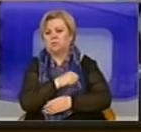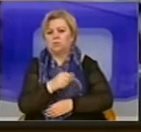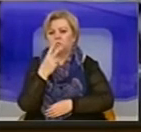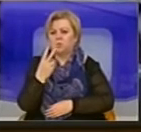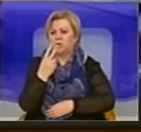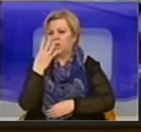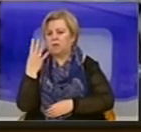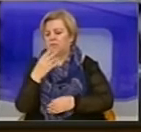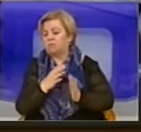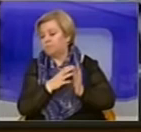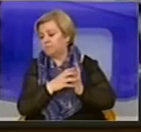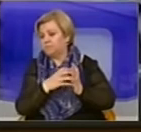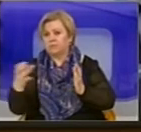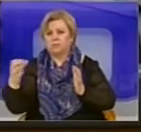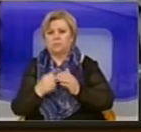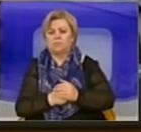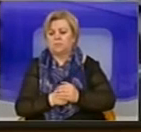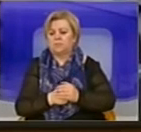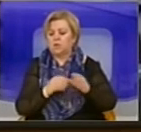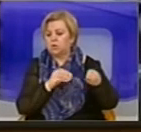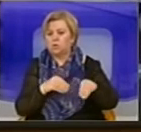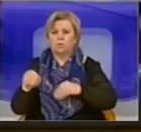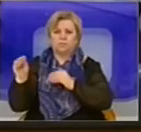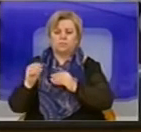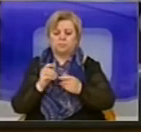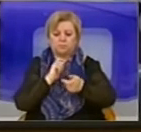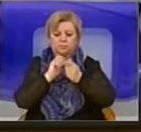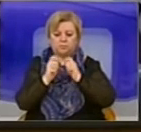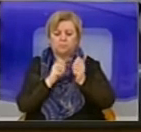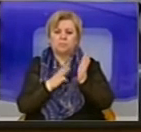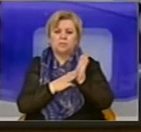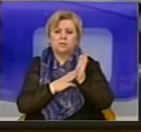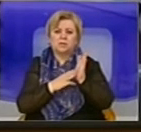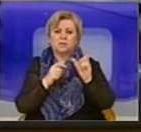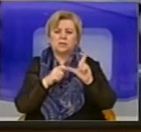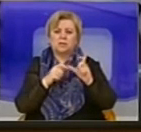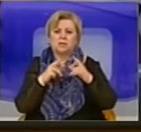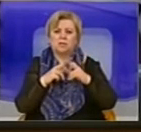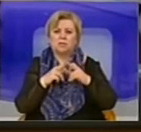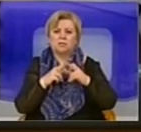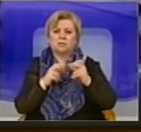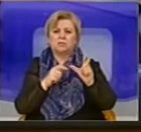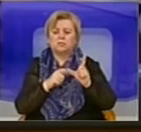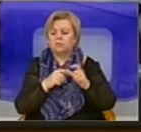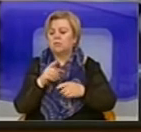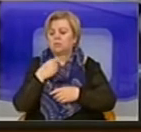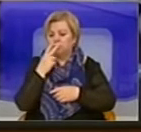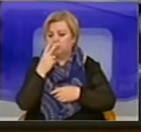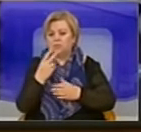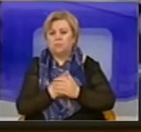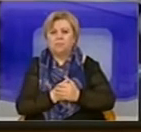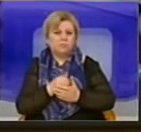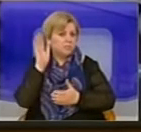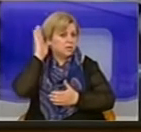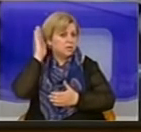vite. Prafërsisht do të shtyhet pas nënshkrimit të MSA-s. Gjë që unë nuk e shoh të nevojshme, përveç nëse Ministri